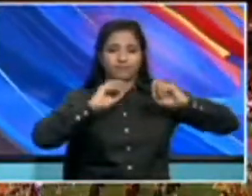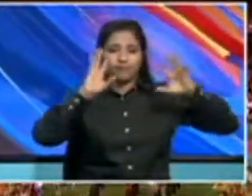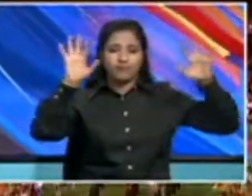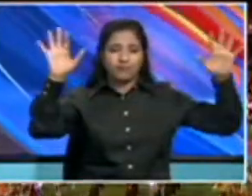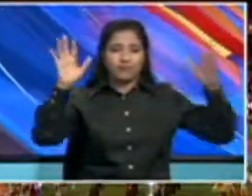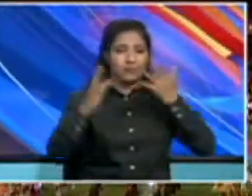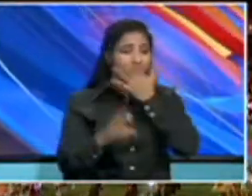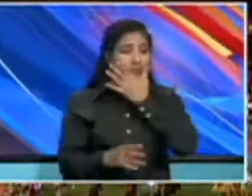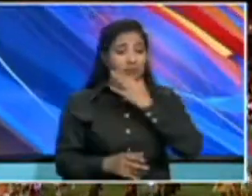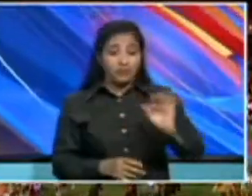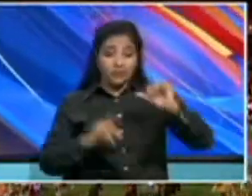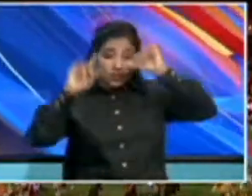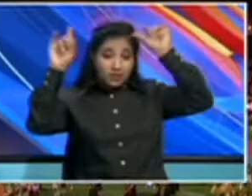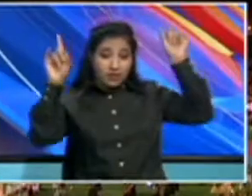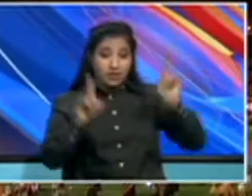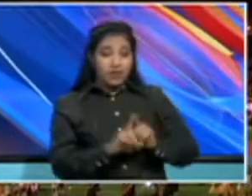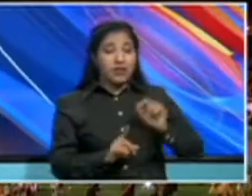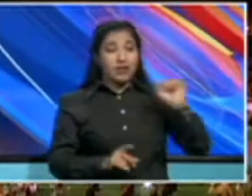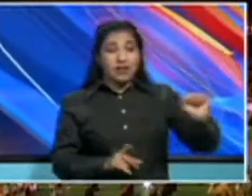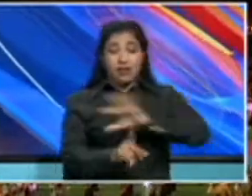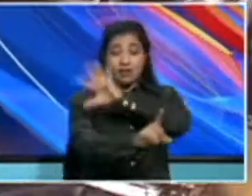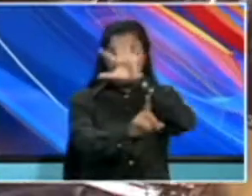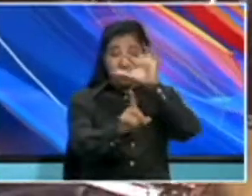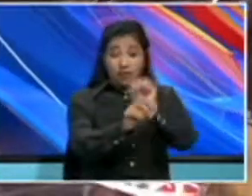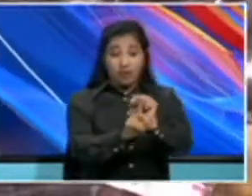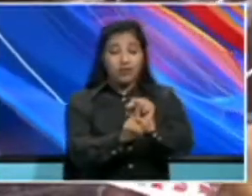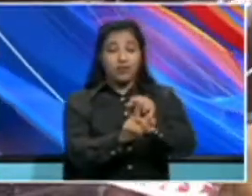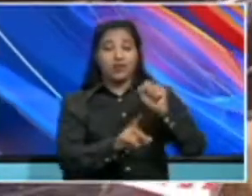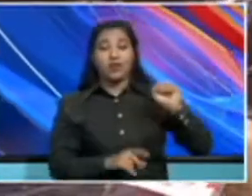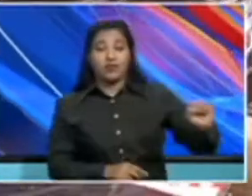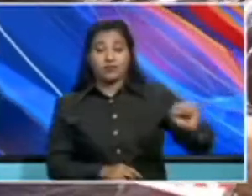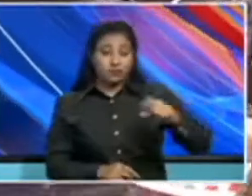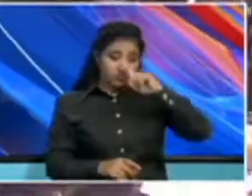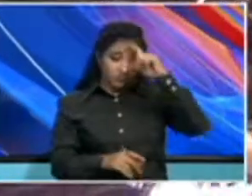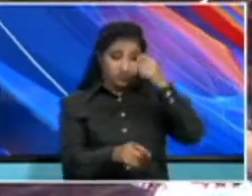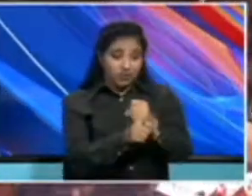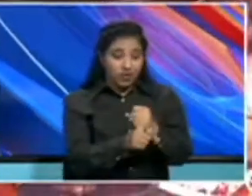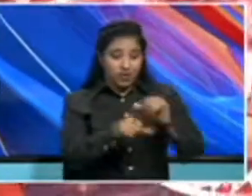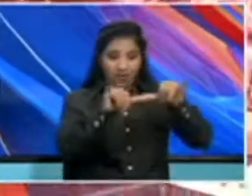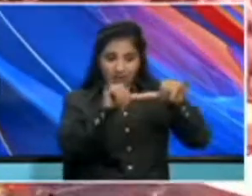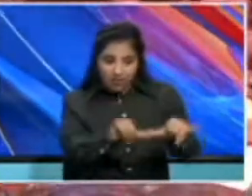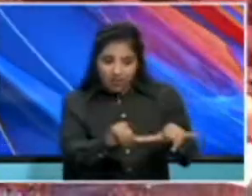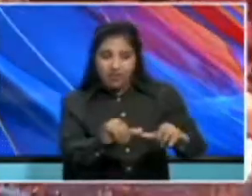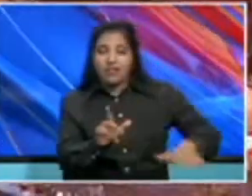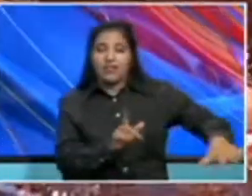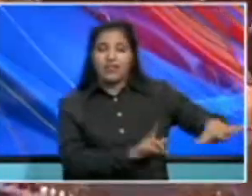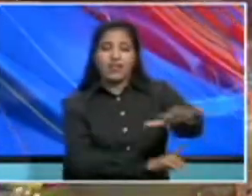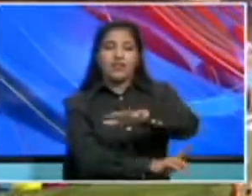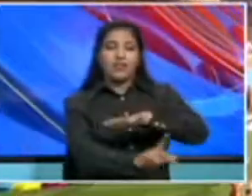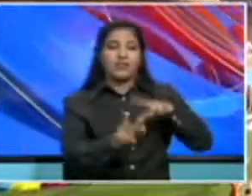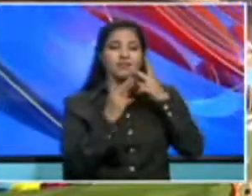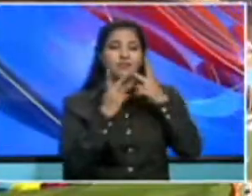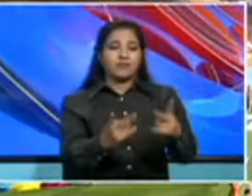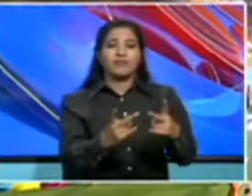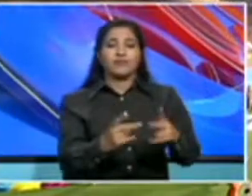ये थे भारत देश की संस्कृति के विविध रंग गुजरात की भूमि पर।